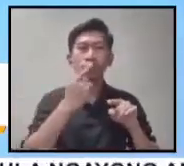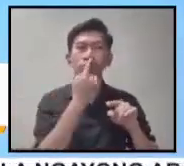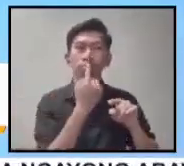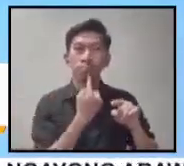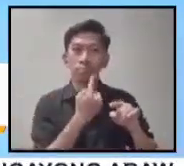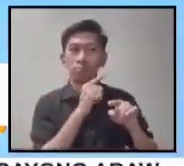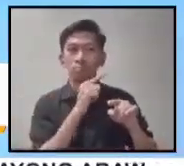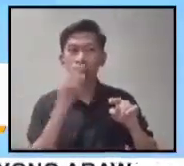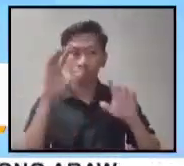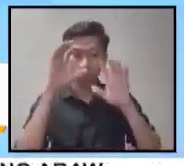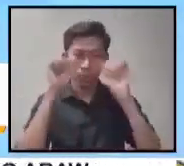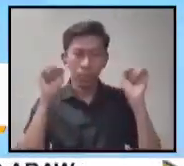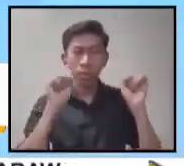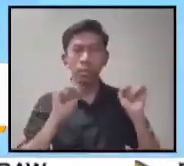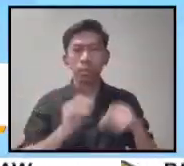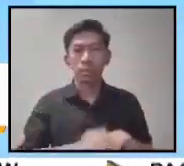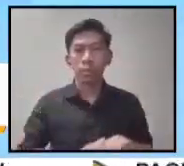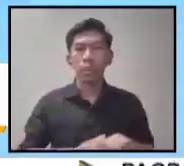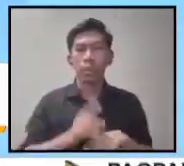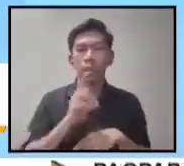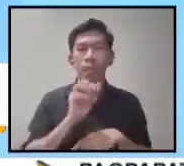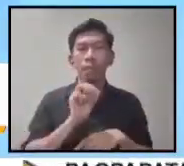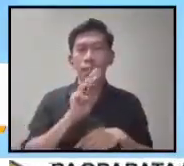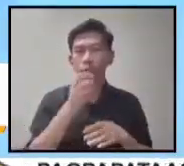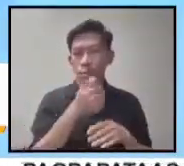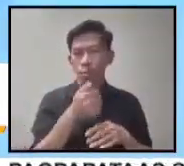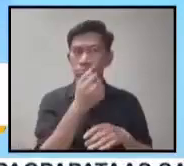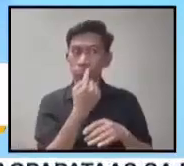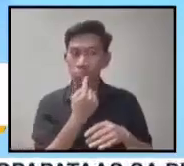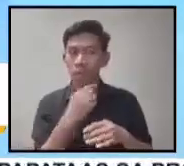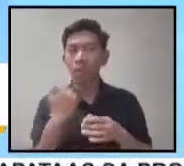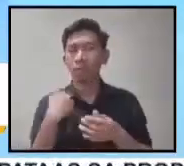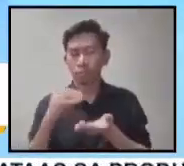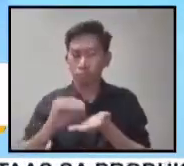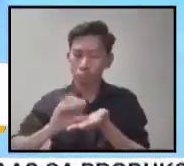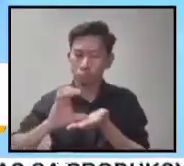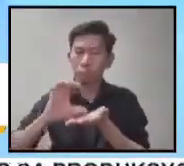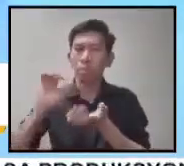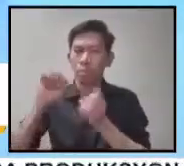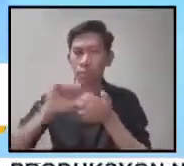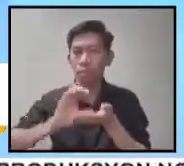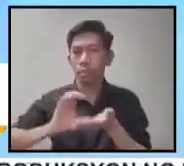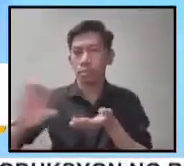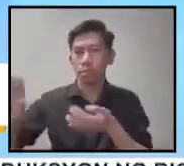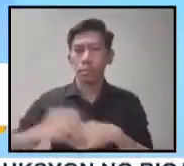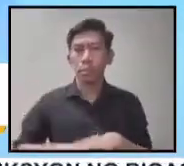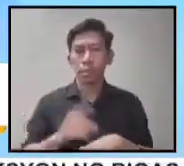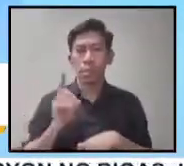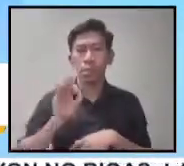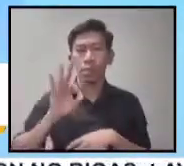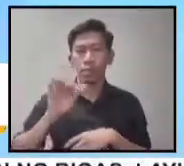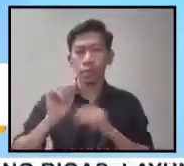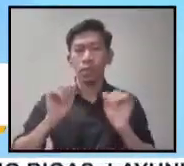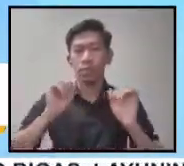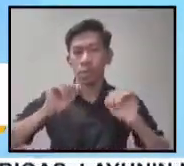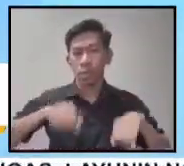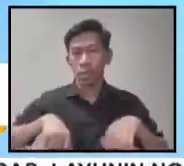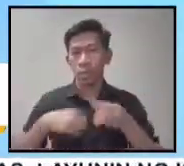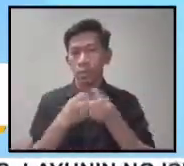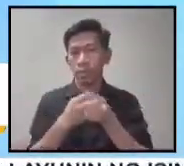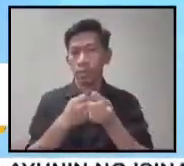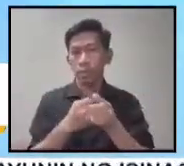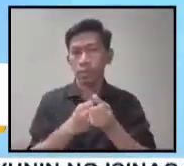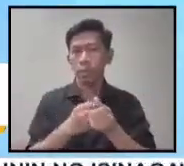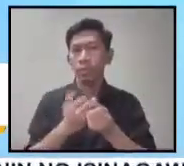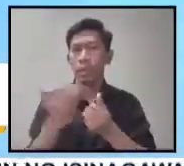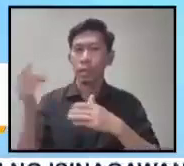Liu Kakdak. Bukod sa tulong pinansyal, nariyan din ang Department of Foreign Affairs upang umalalay sa repatriation ng mga OFW